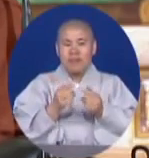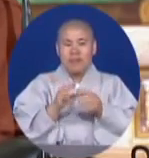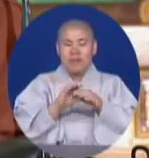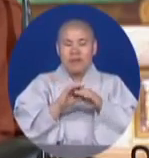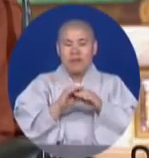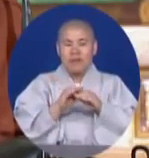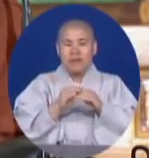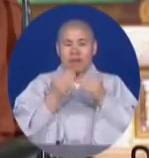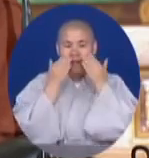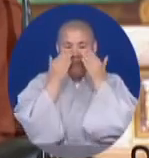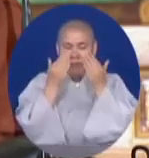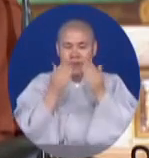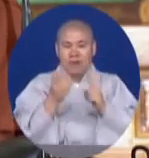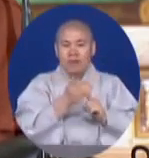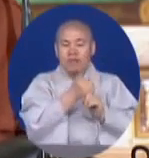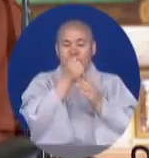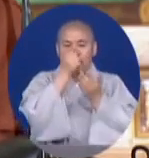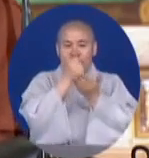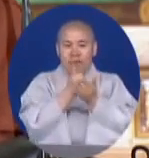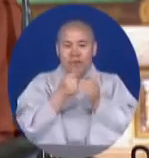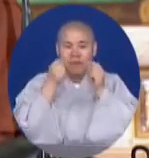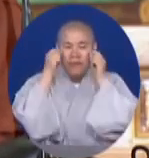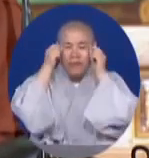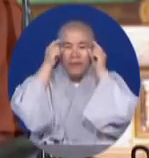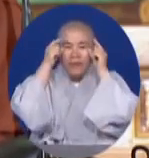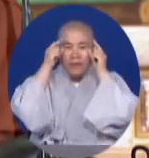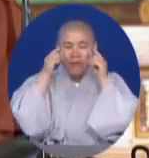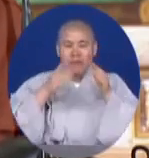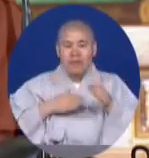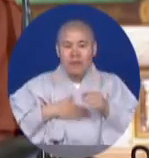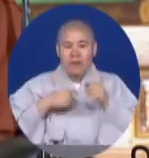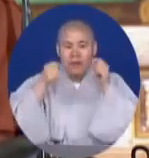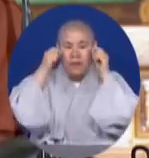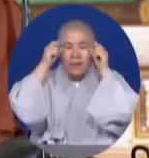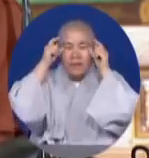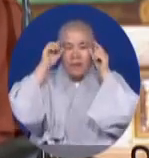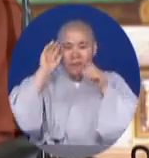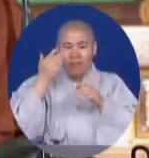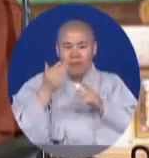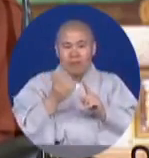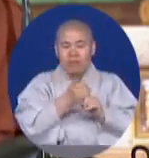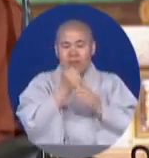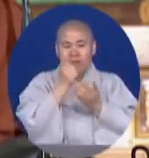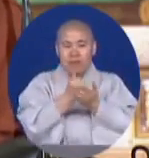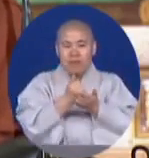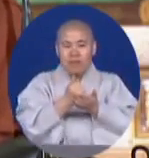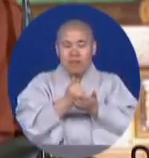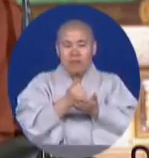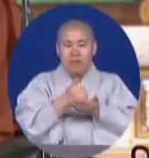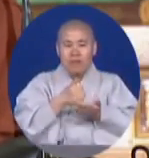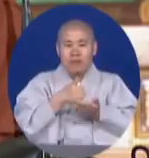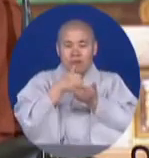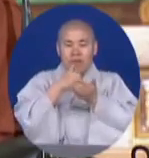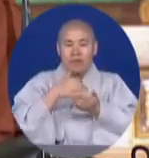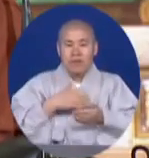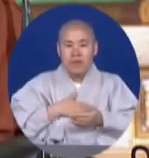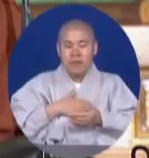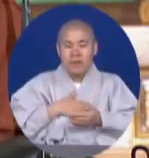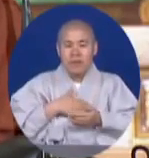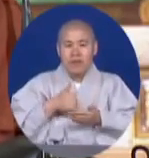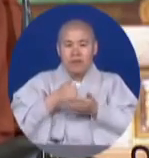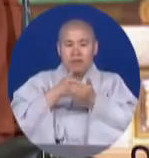완전히 그 부처님의 깨달음이 나의 깨달음이 되고 부처님의 공덕이 나의 공덕이 되게 하는